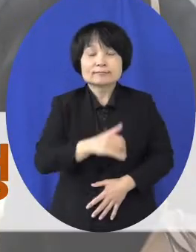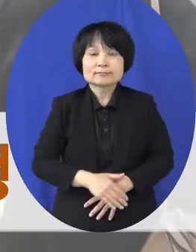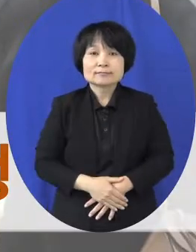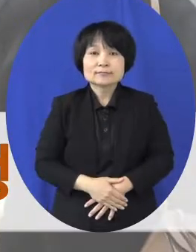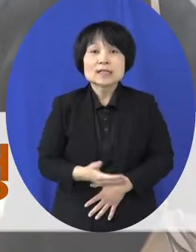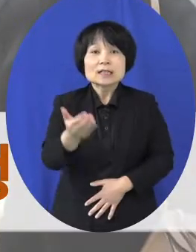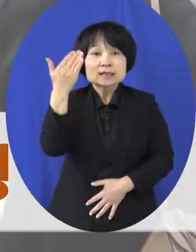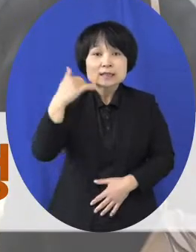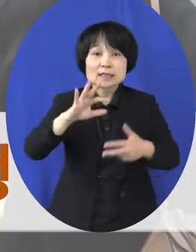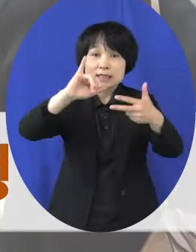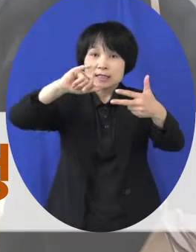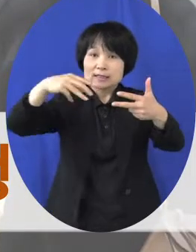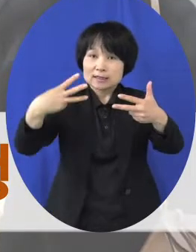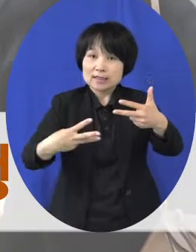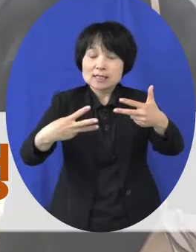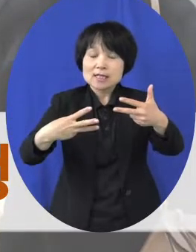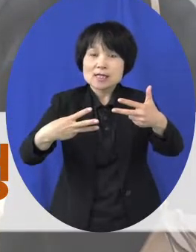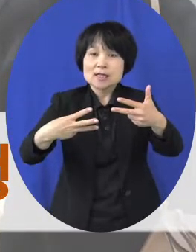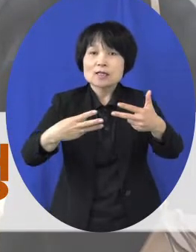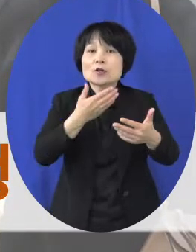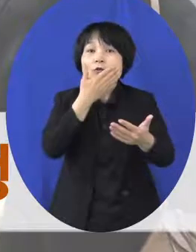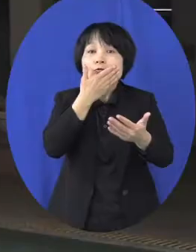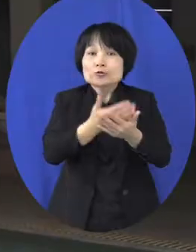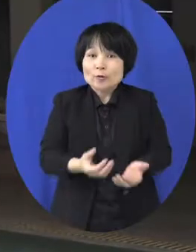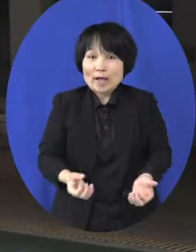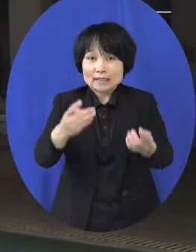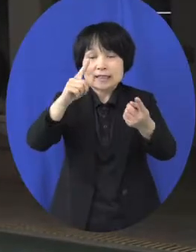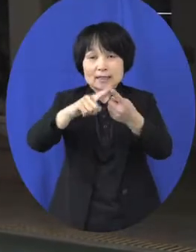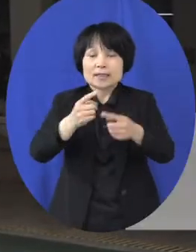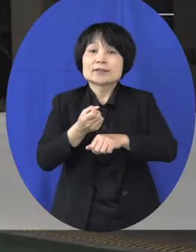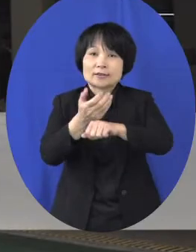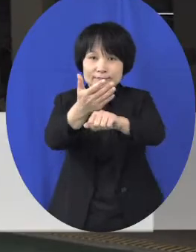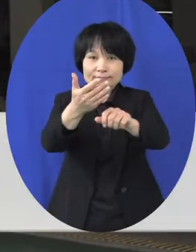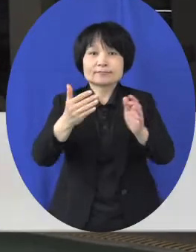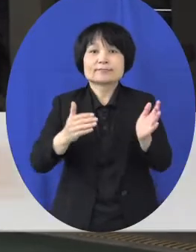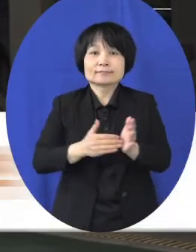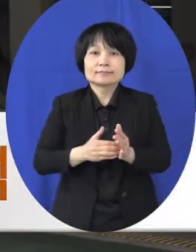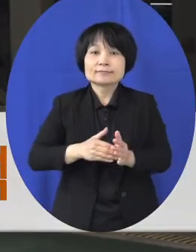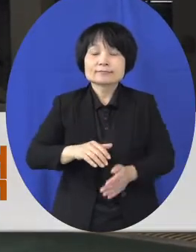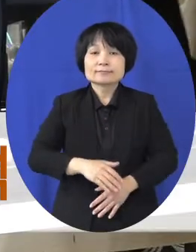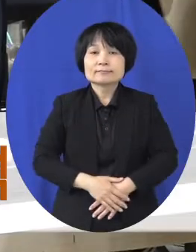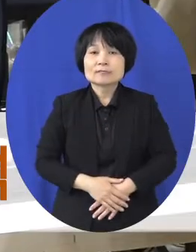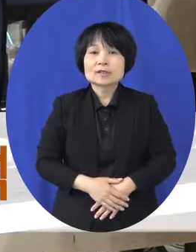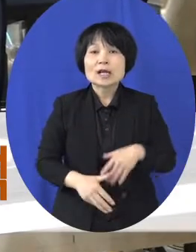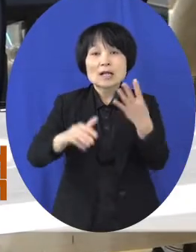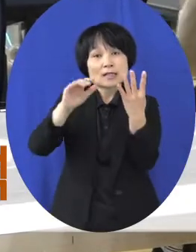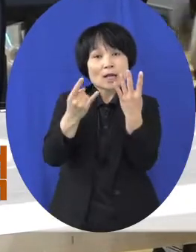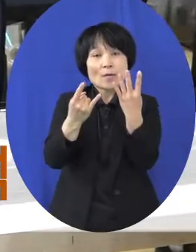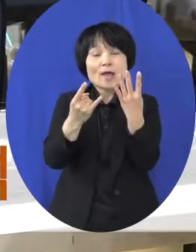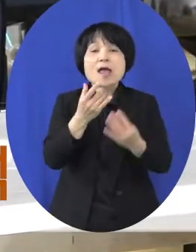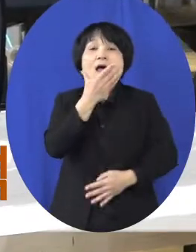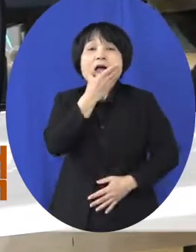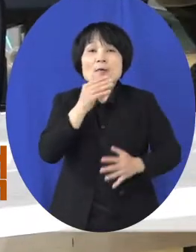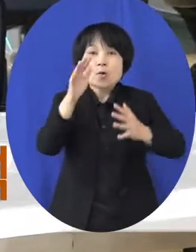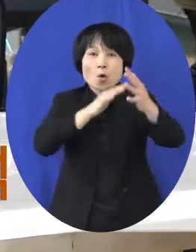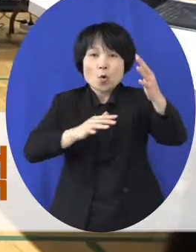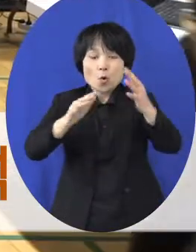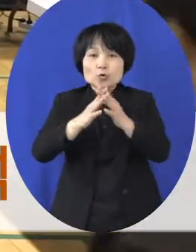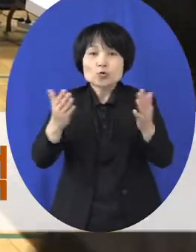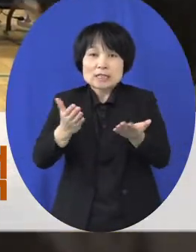지난 7일 열린 주요 행사 소식 전해드립니다. 먼저 제3회 행복공주 진로직업체험